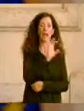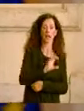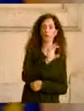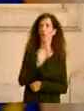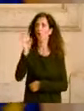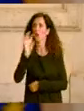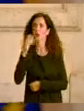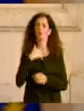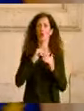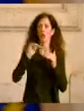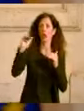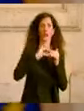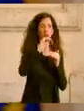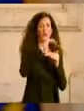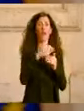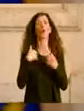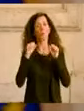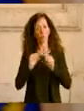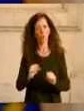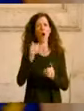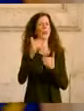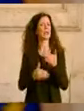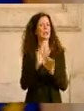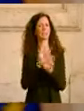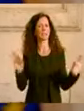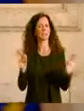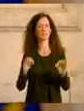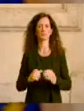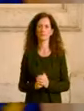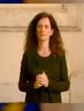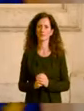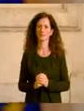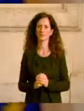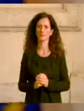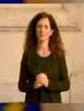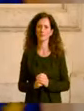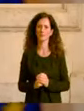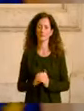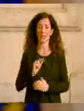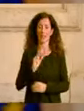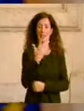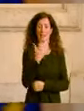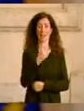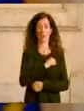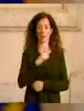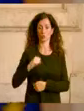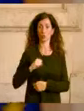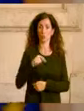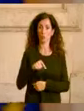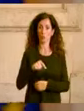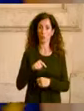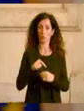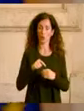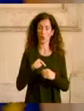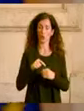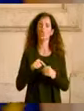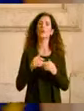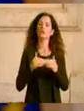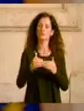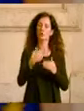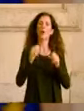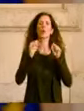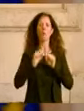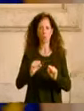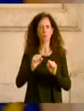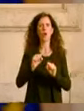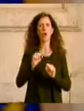all'altra, senza limitazioni. Sempre dal 3 giugno sarà possibile spostarsi anche all'interno degli